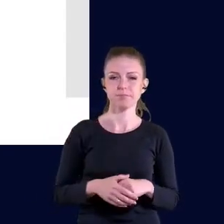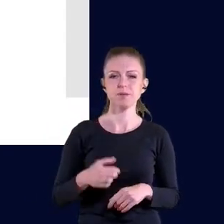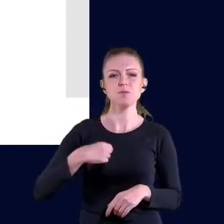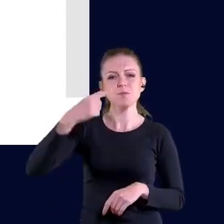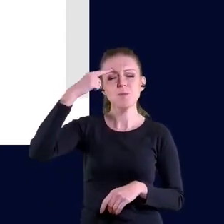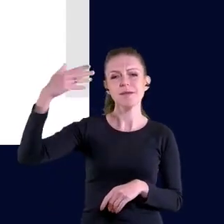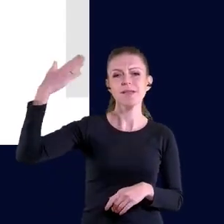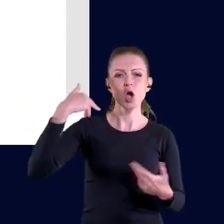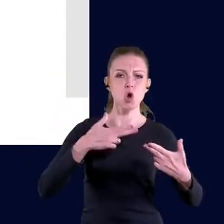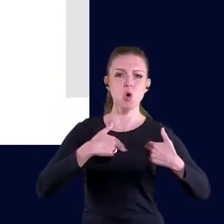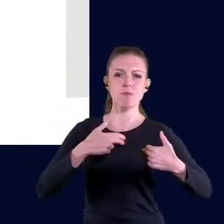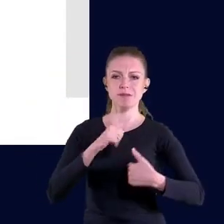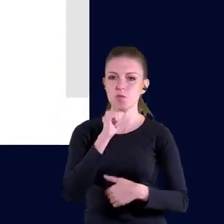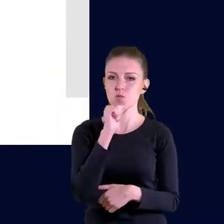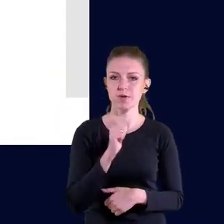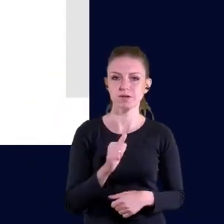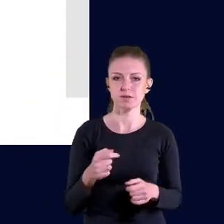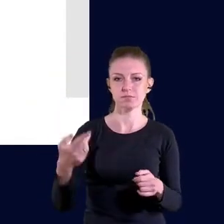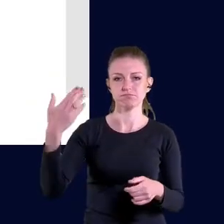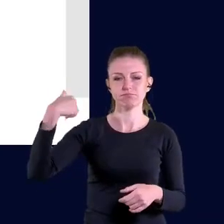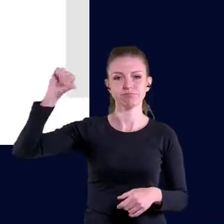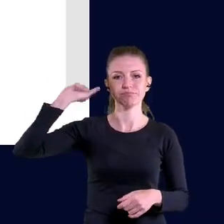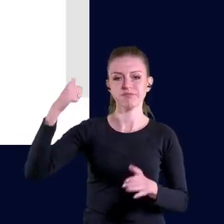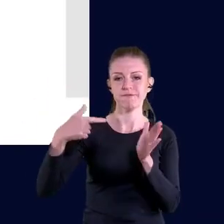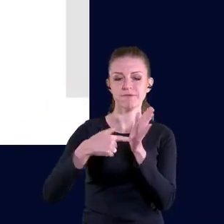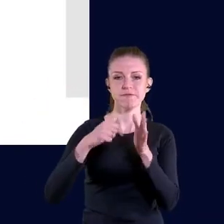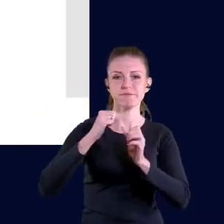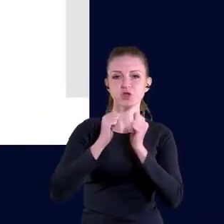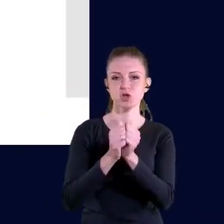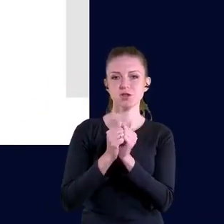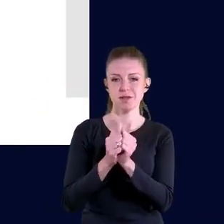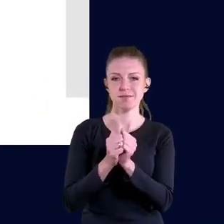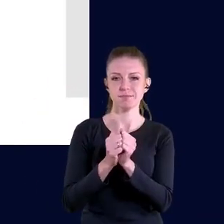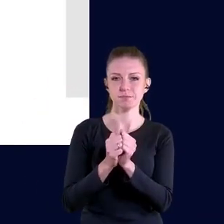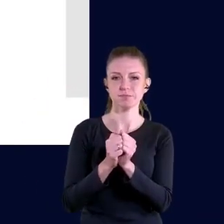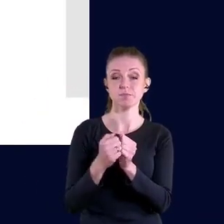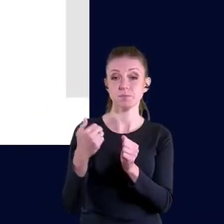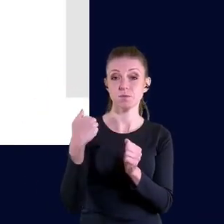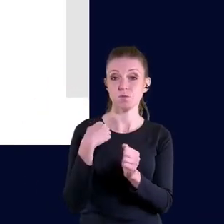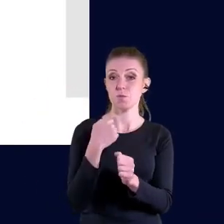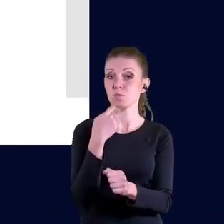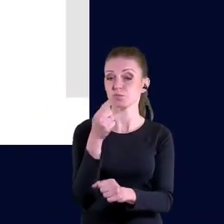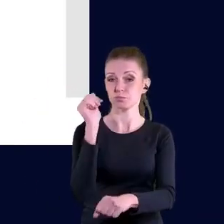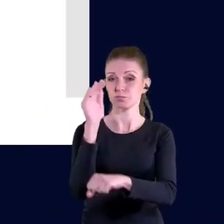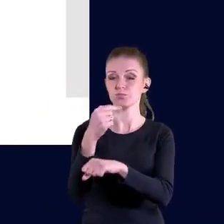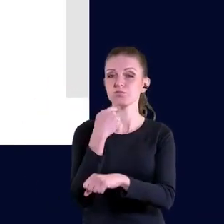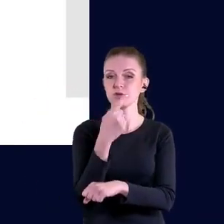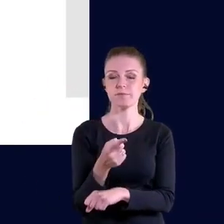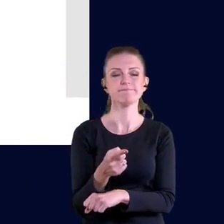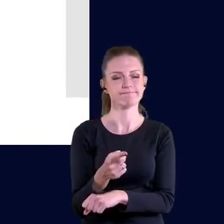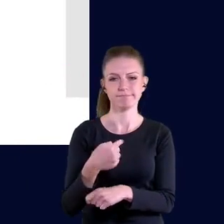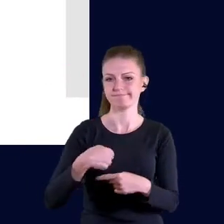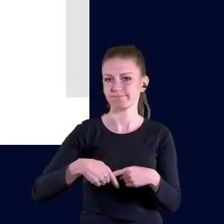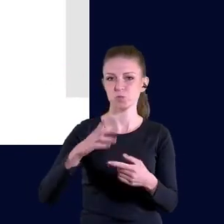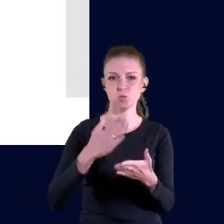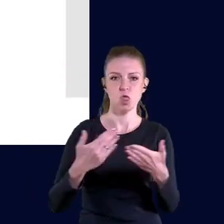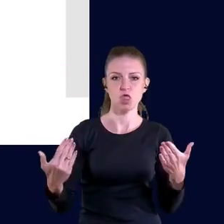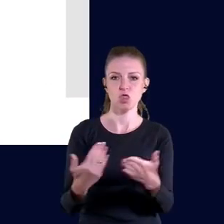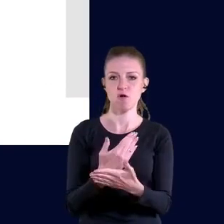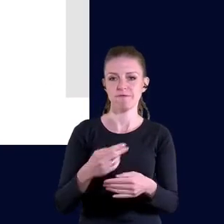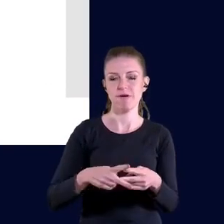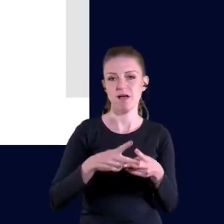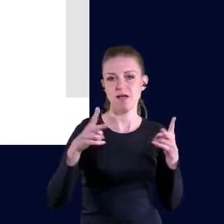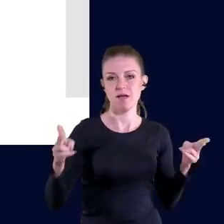Komisji Europejskiej wrześniu ubiegłego roku który zapowiadał zapowiedział nową erę czyli nową Europejską